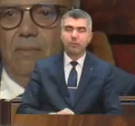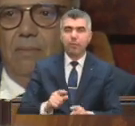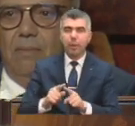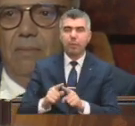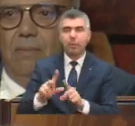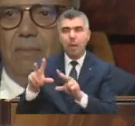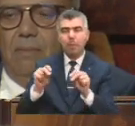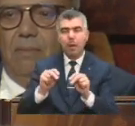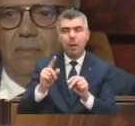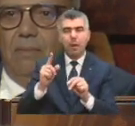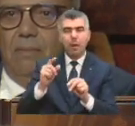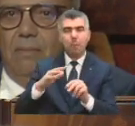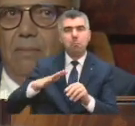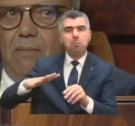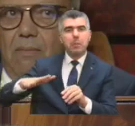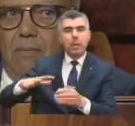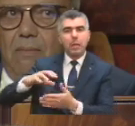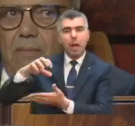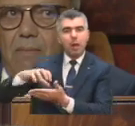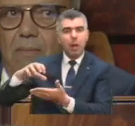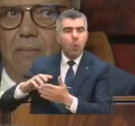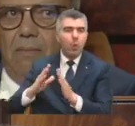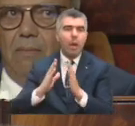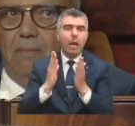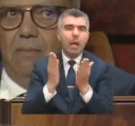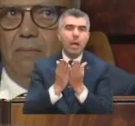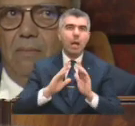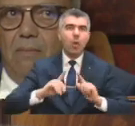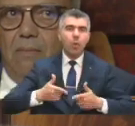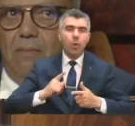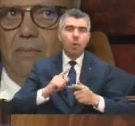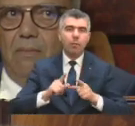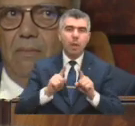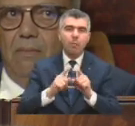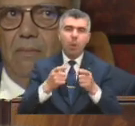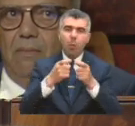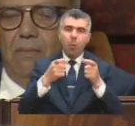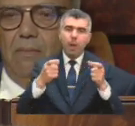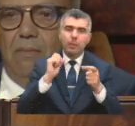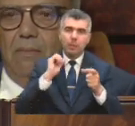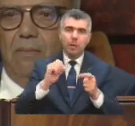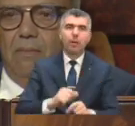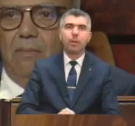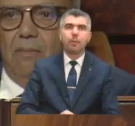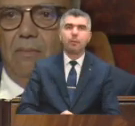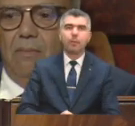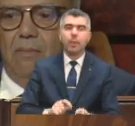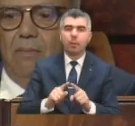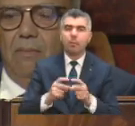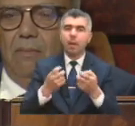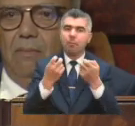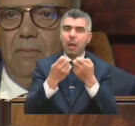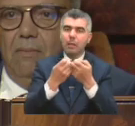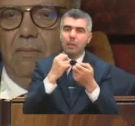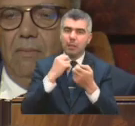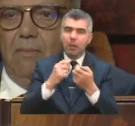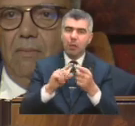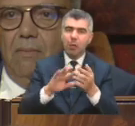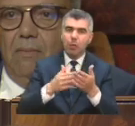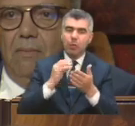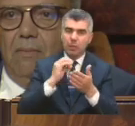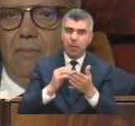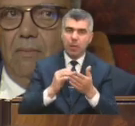اخرى وتكوين ومعاهد اخرى باش توسعوا واحد شويه من هاد الشعاب. على مثال اقليم قلعه الصرانه، اقليم